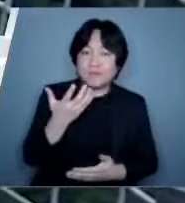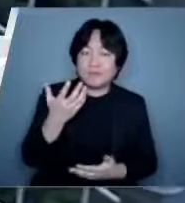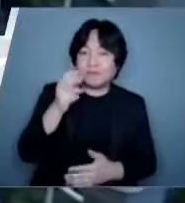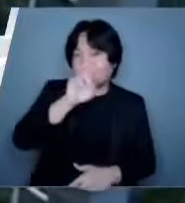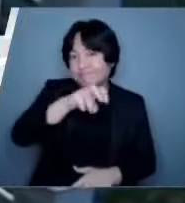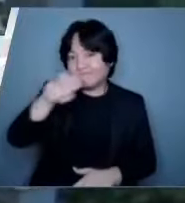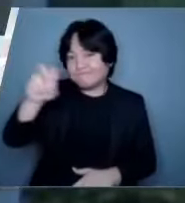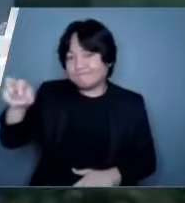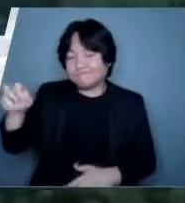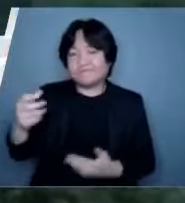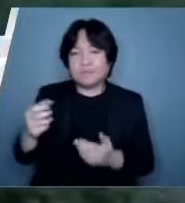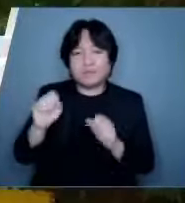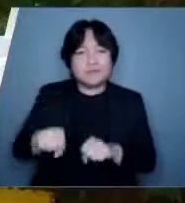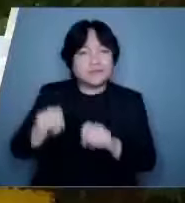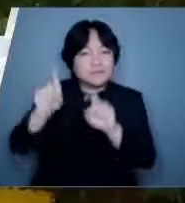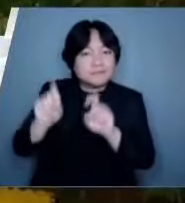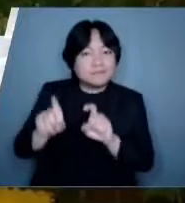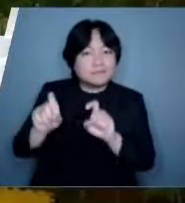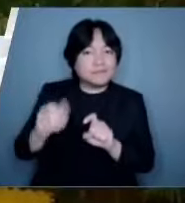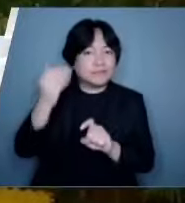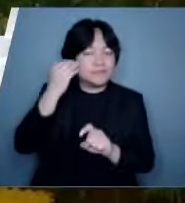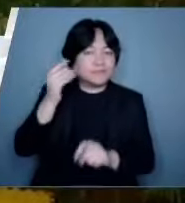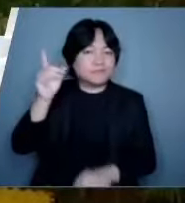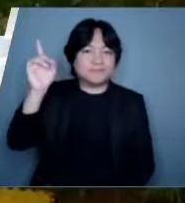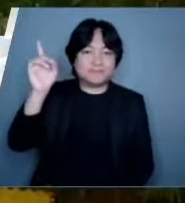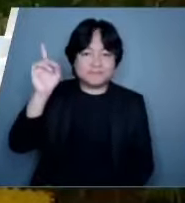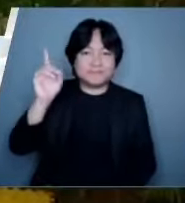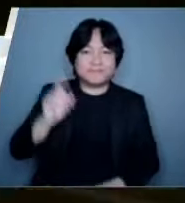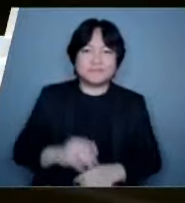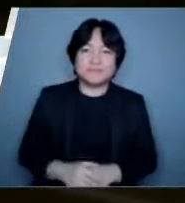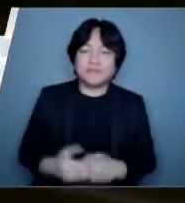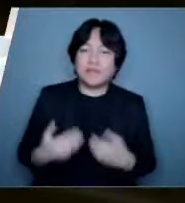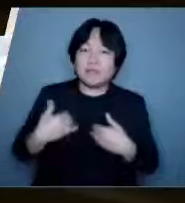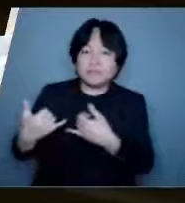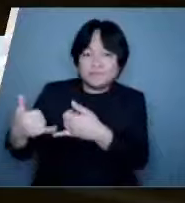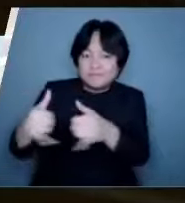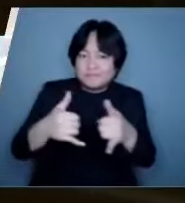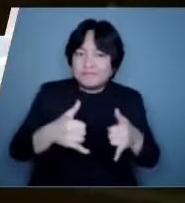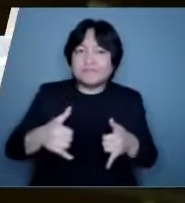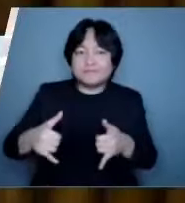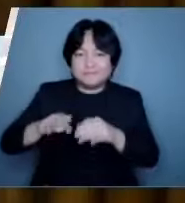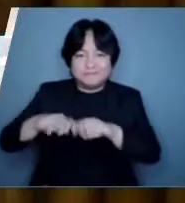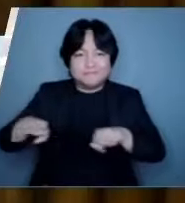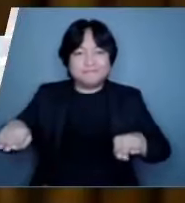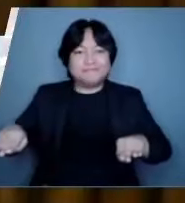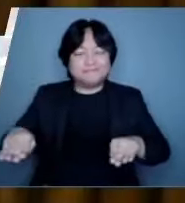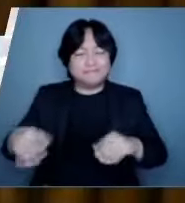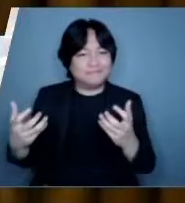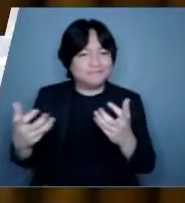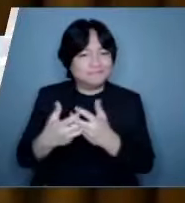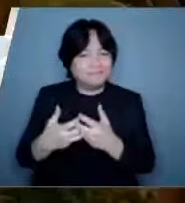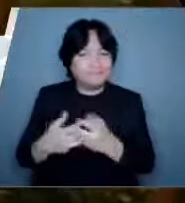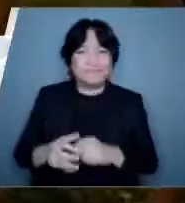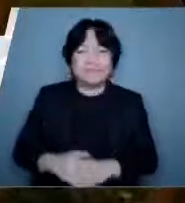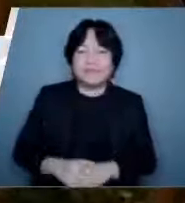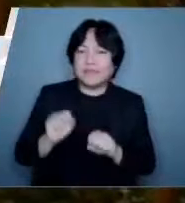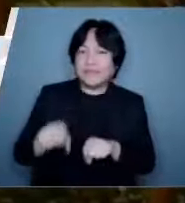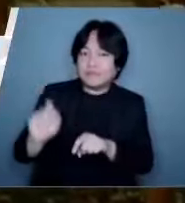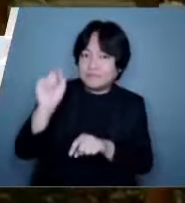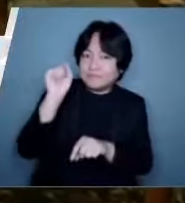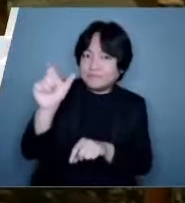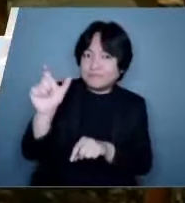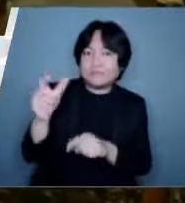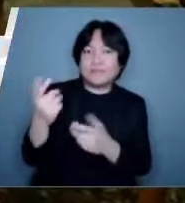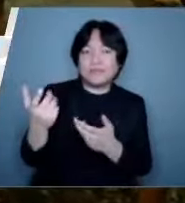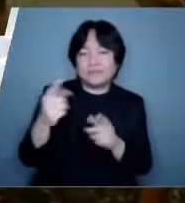subukan ng Rope obstacle may playground din para sa kids mae-enjoy ang slide at dark area kung bitin sa Day